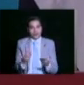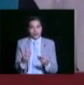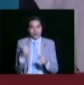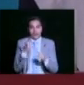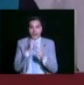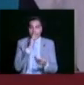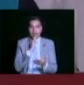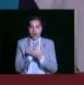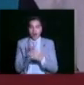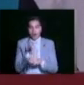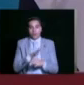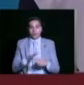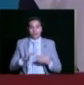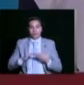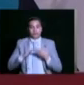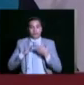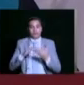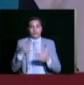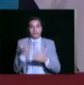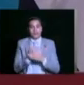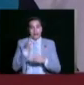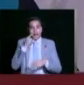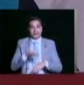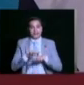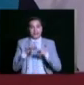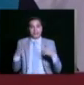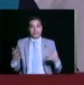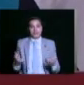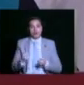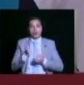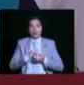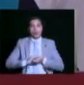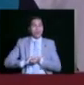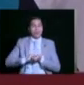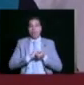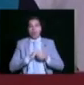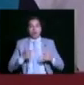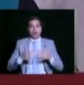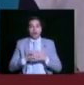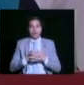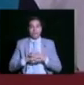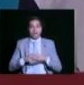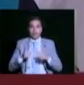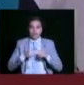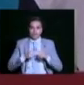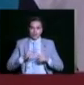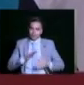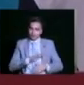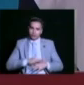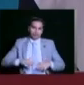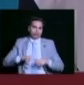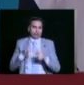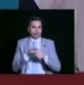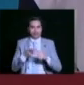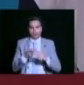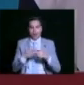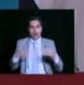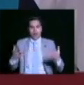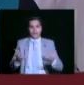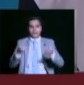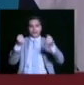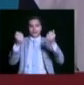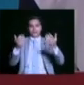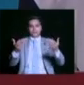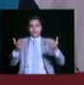لله انا دايما ببقى سعيده لانه بلاقي انه السيدات طبعا مفيش تحايز ولكن السيدات دايما هم ملوك التفاصيل